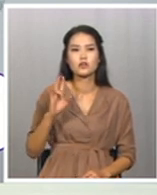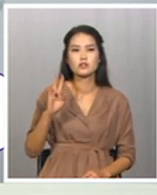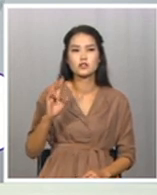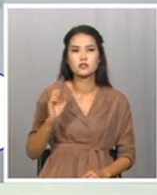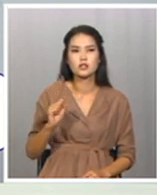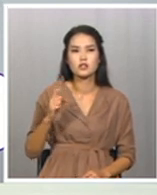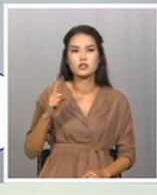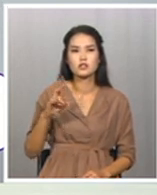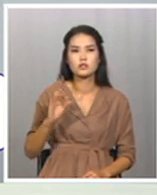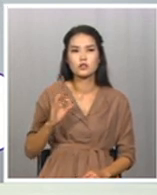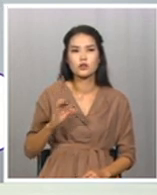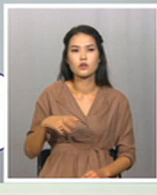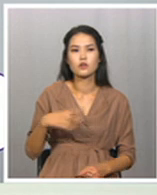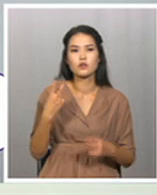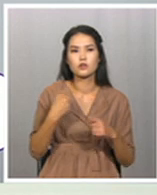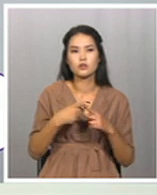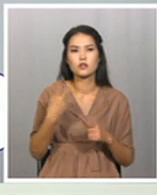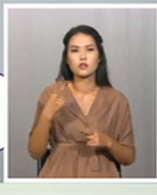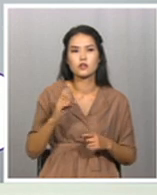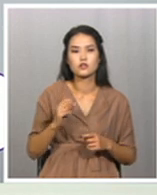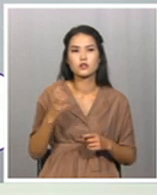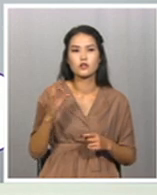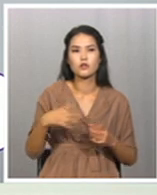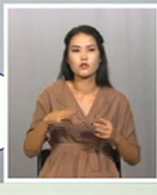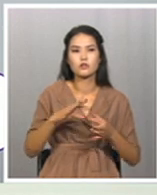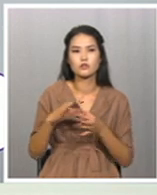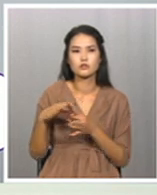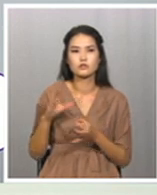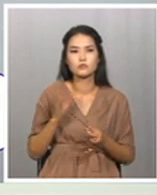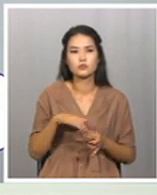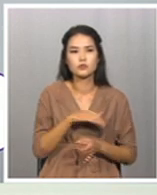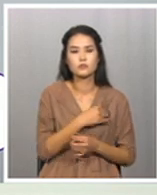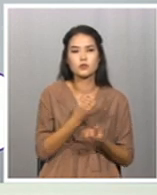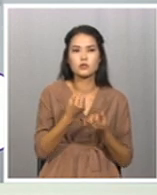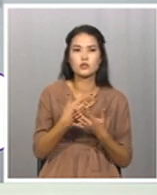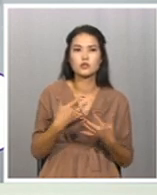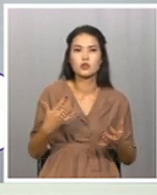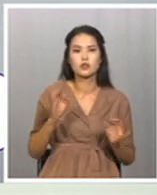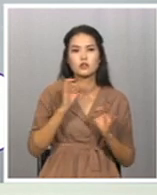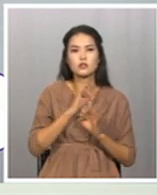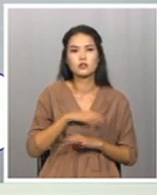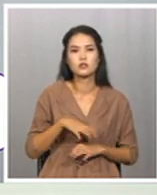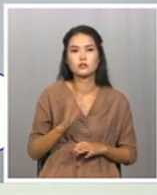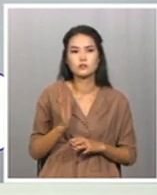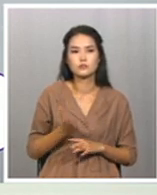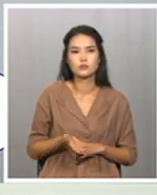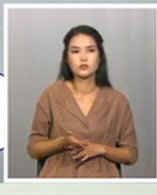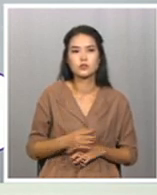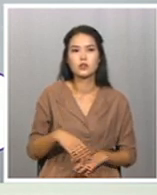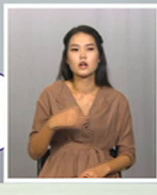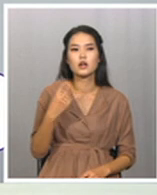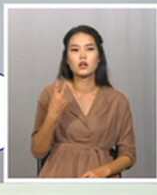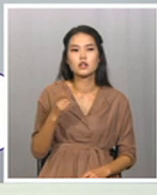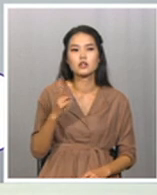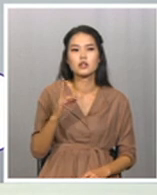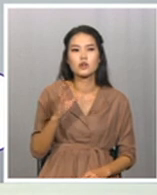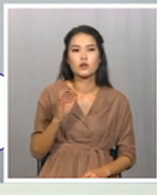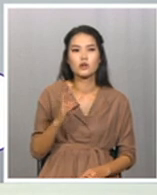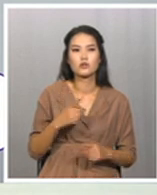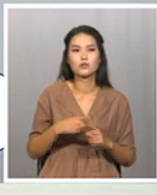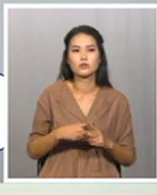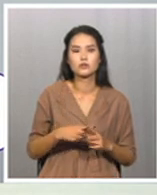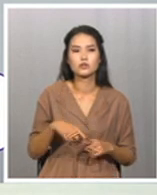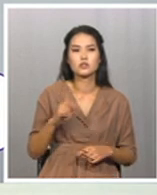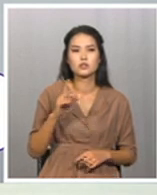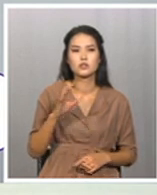байланысты, яғни реакцияның жүргізу жағдайына байланысты, температура немесе басқа да жағдайларға байланысты әртүрлі өнімдер түзілуі мүмкін. Осы жағдайда, яғни